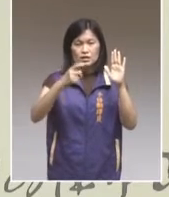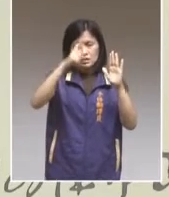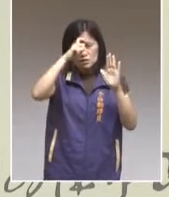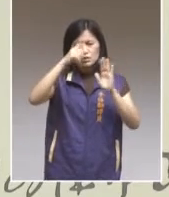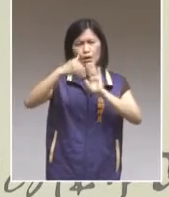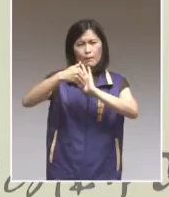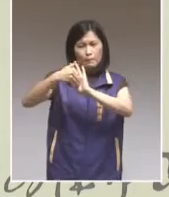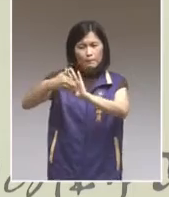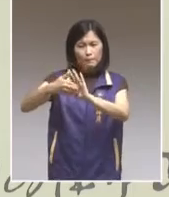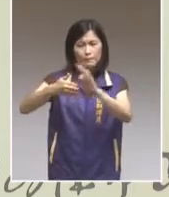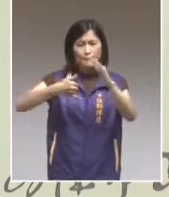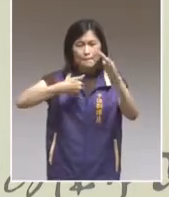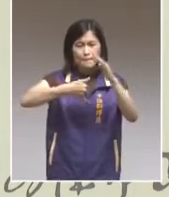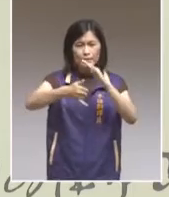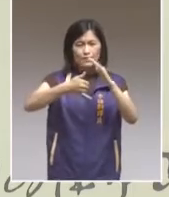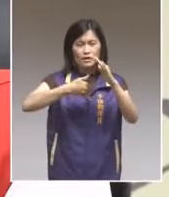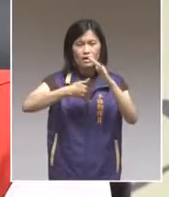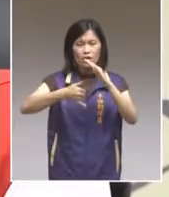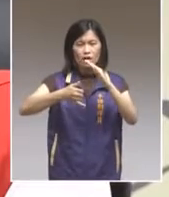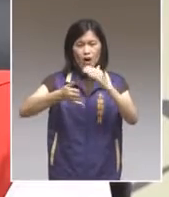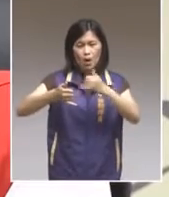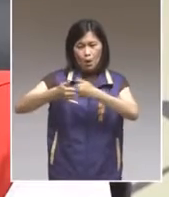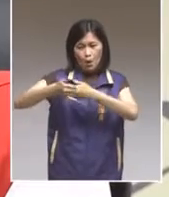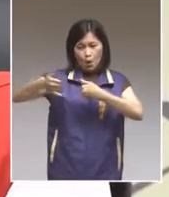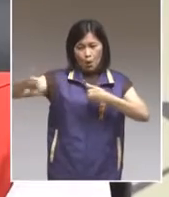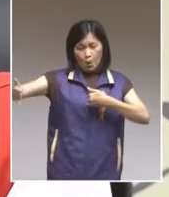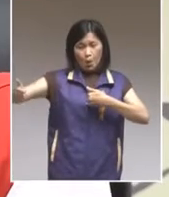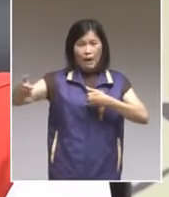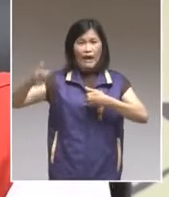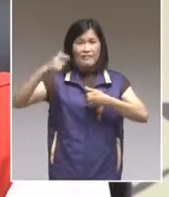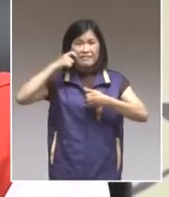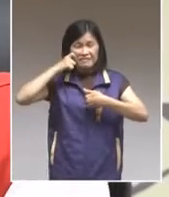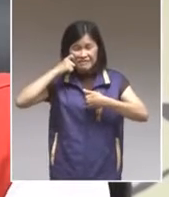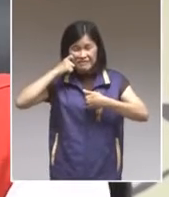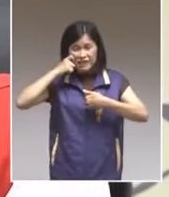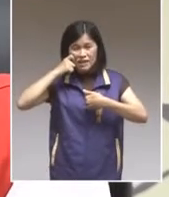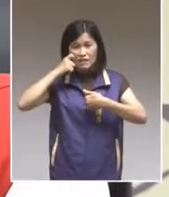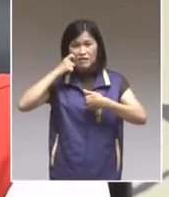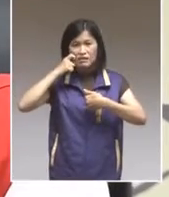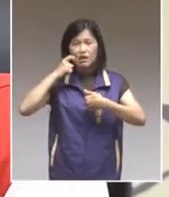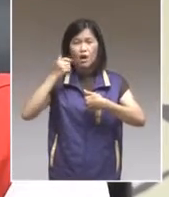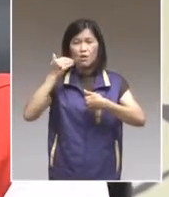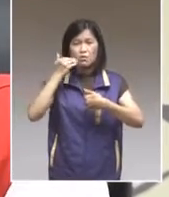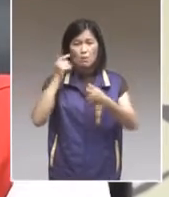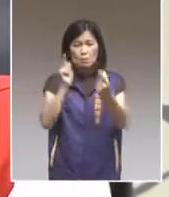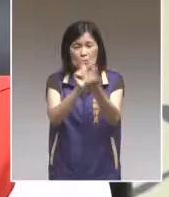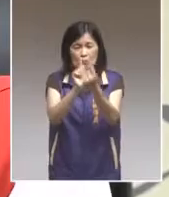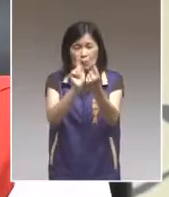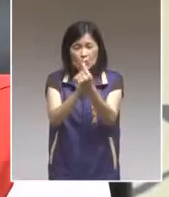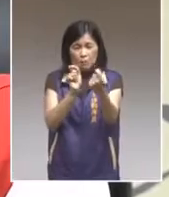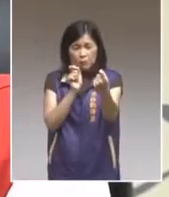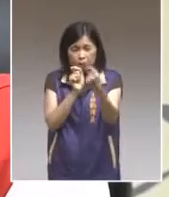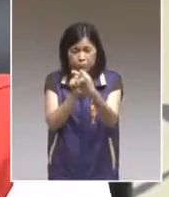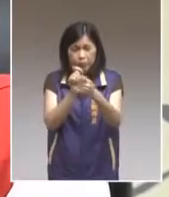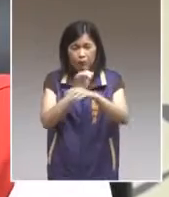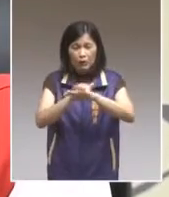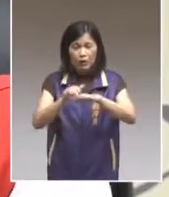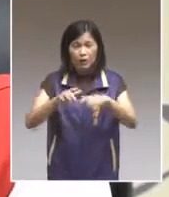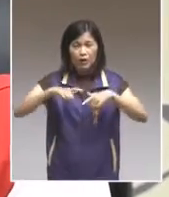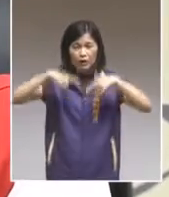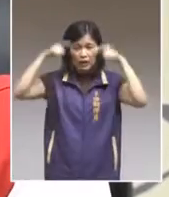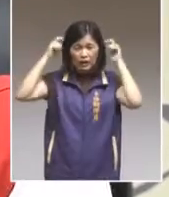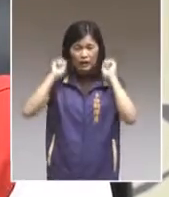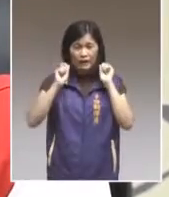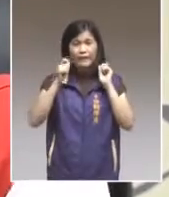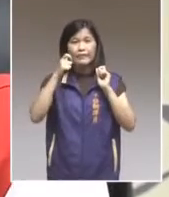哦、出入无法保持社交距离或容易出现近距离接触不特定对象。哦，没有办法戴口罩等等